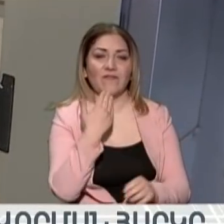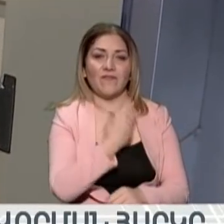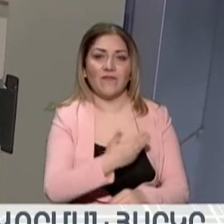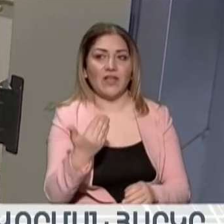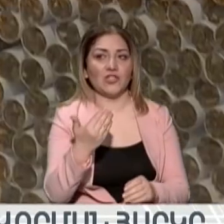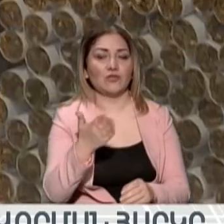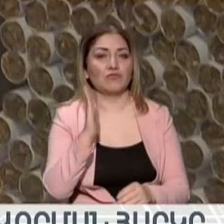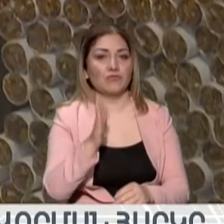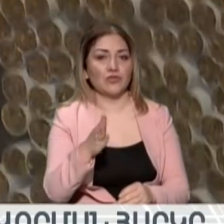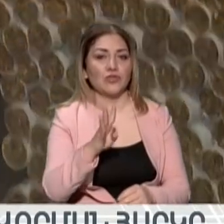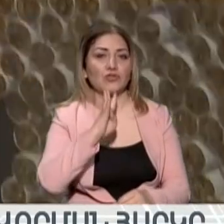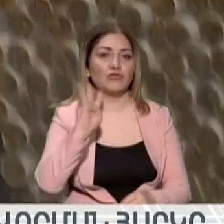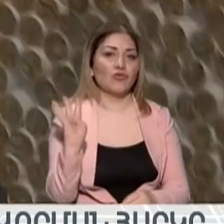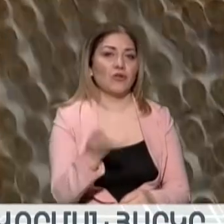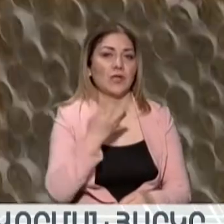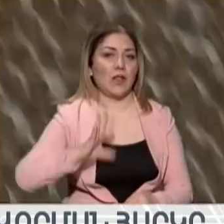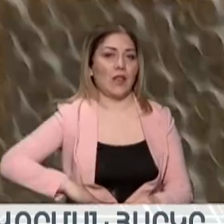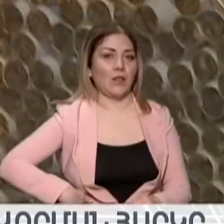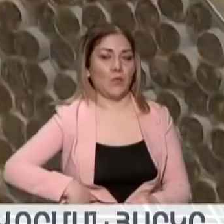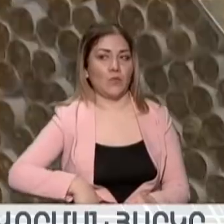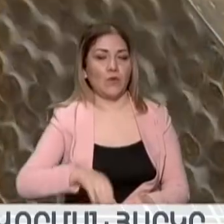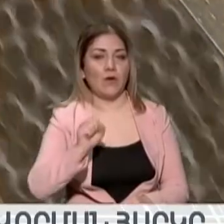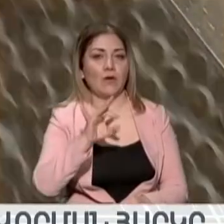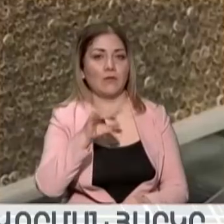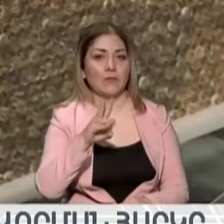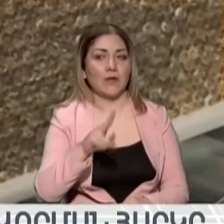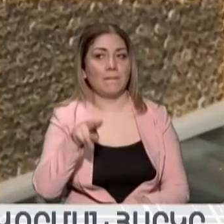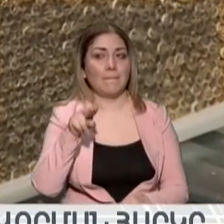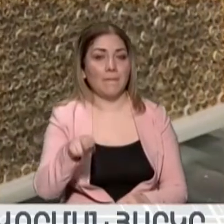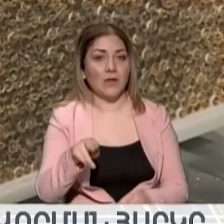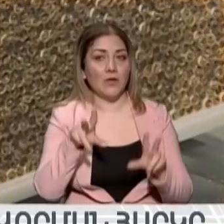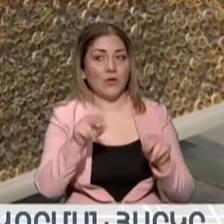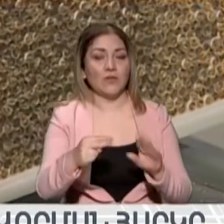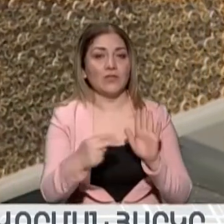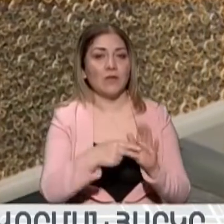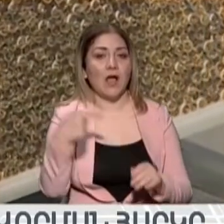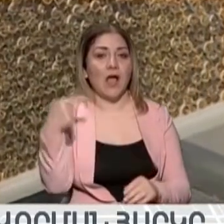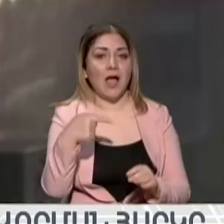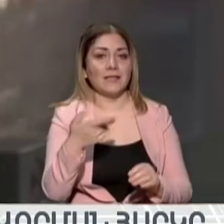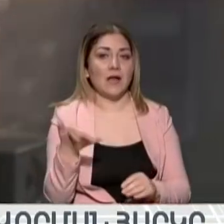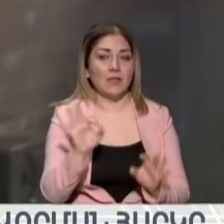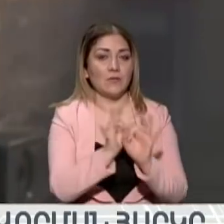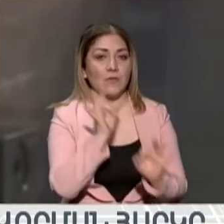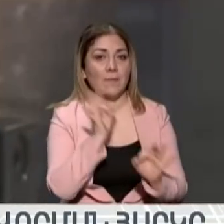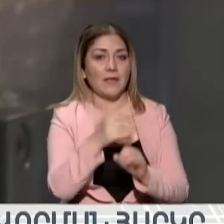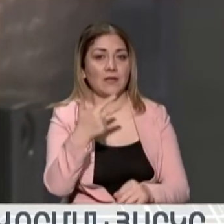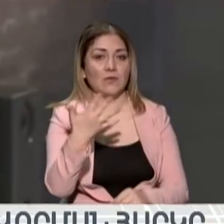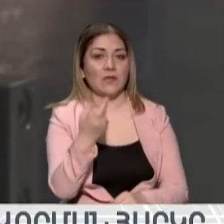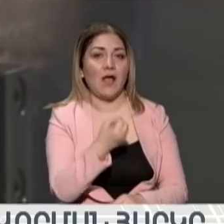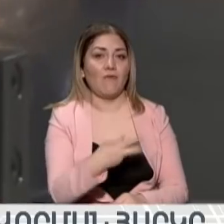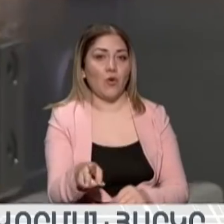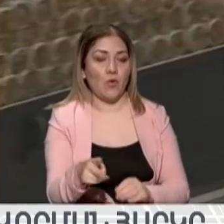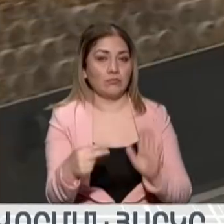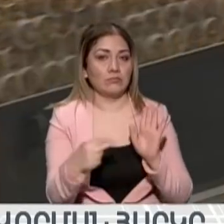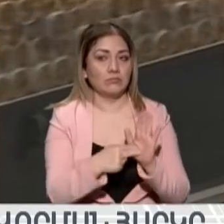վերջնական գործելու է արդեն 4 տարի հետո։ Ըստ Արման Պողոսյանի, կողմնորոշիչ դրույքաչափը 1000 գլանակի համար 35 եվրոյին